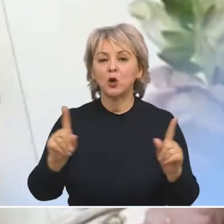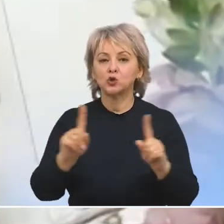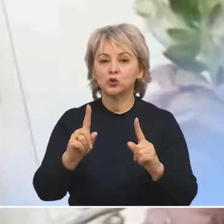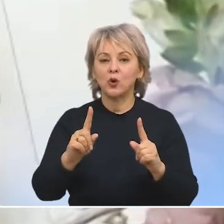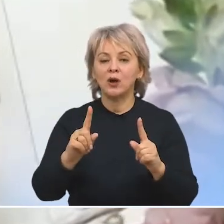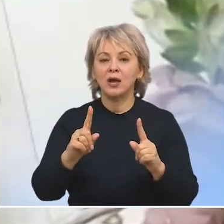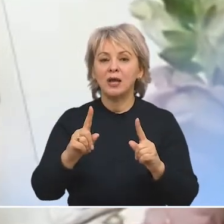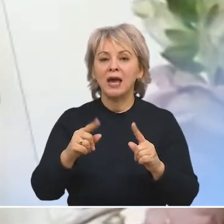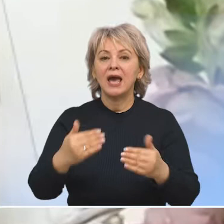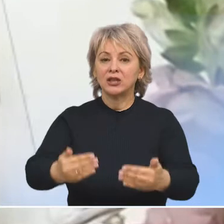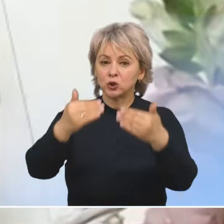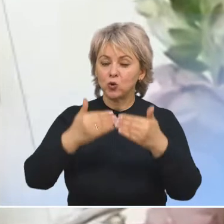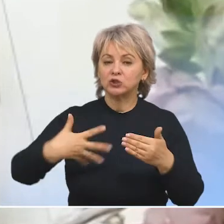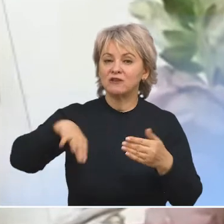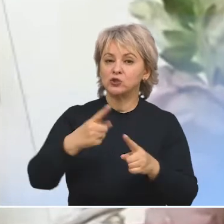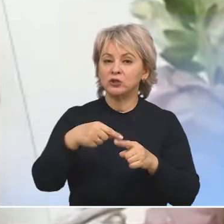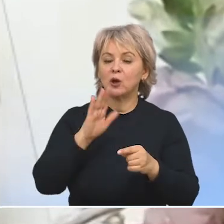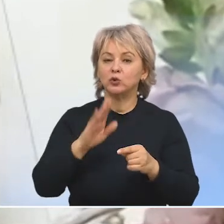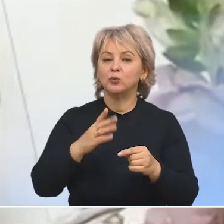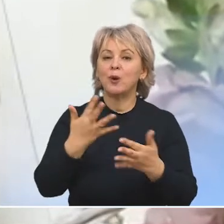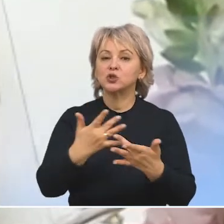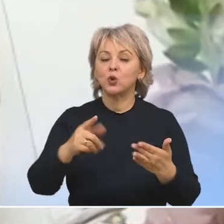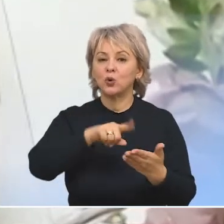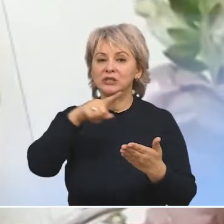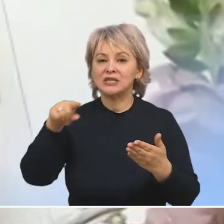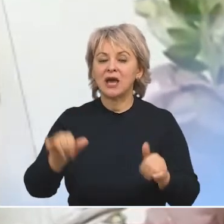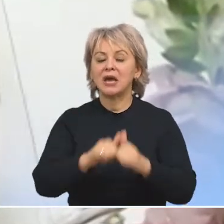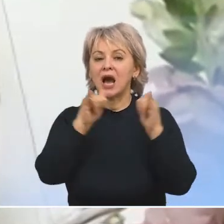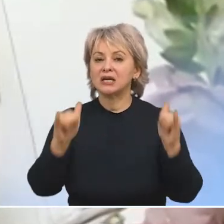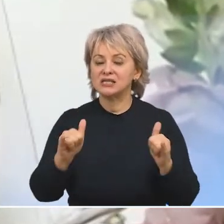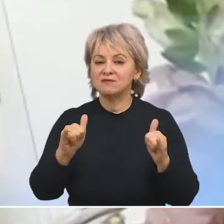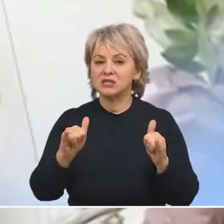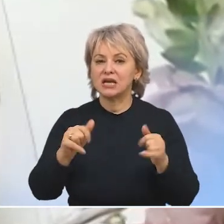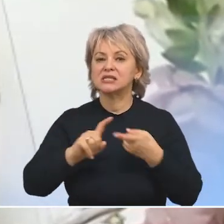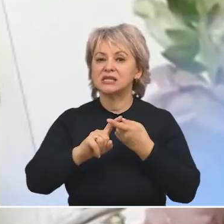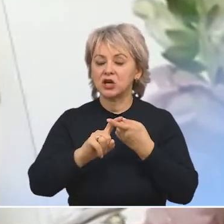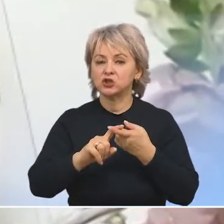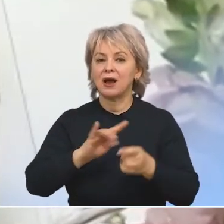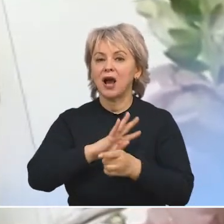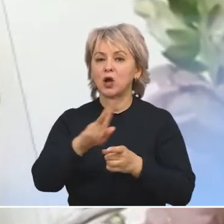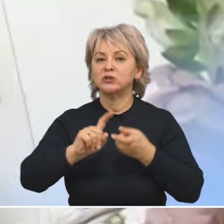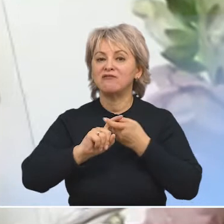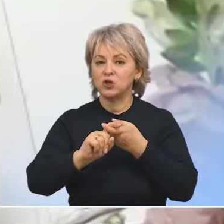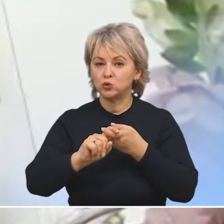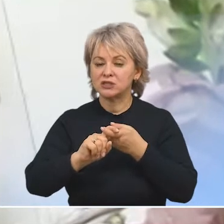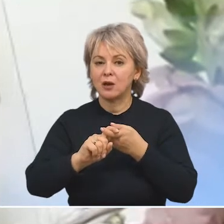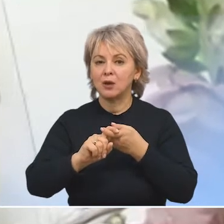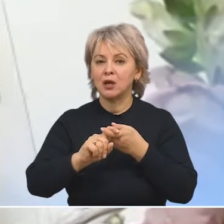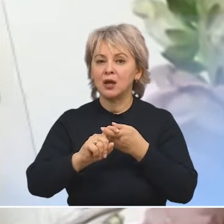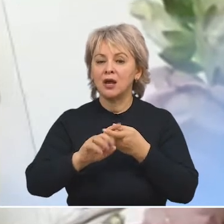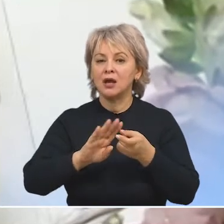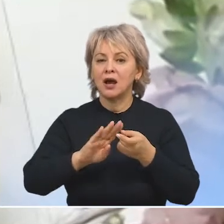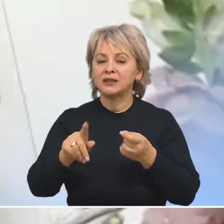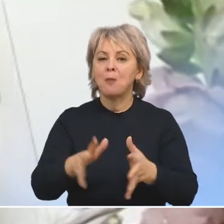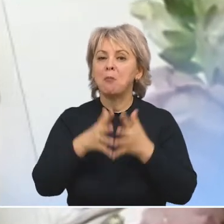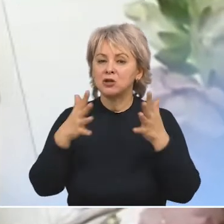что сроки будут отложены, поскольку динамика развития заражения коронавирусом, она не